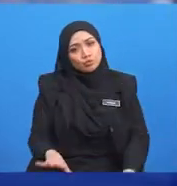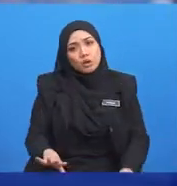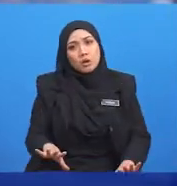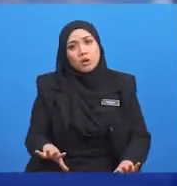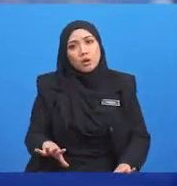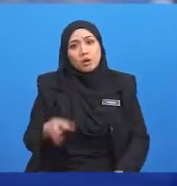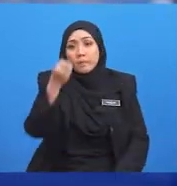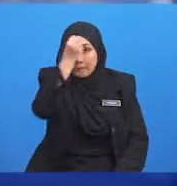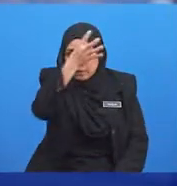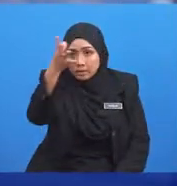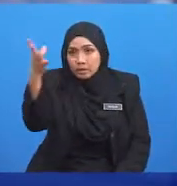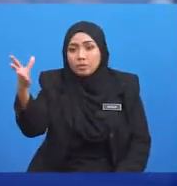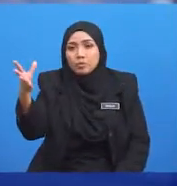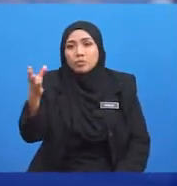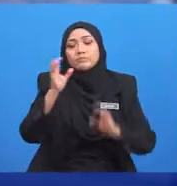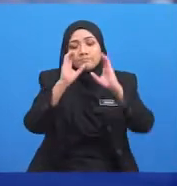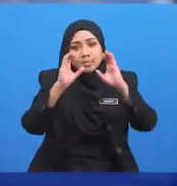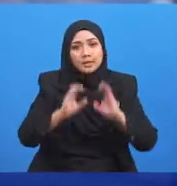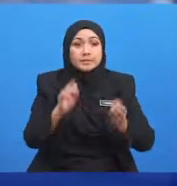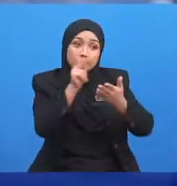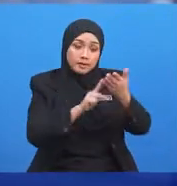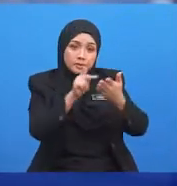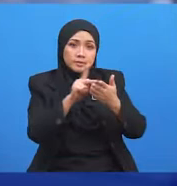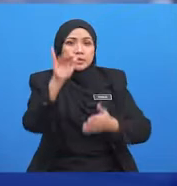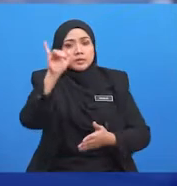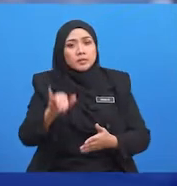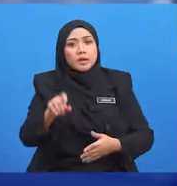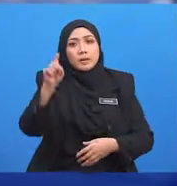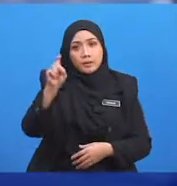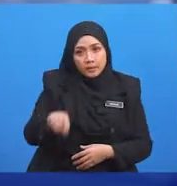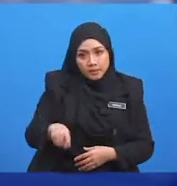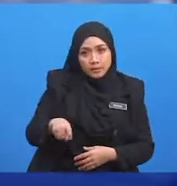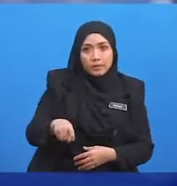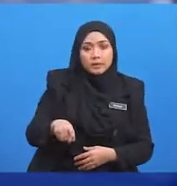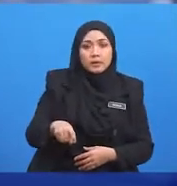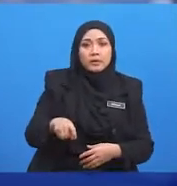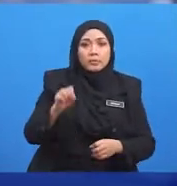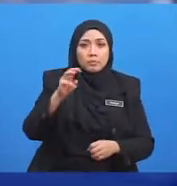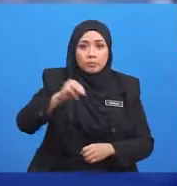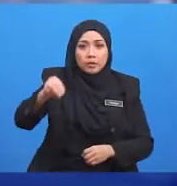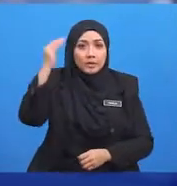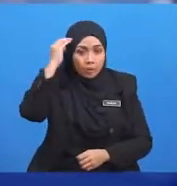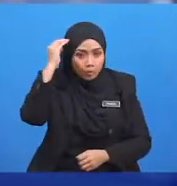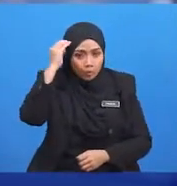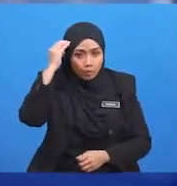selesai menerangkan kaedah kajian yang perlu murid ketahui.